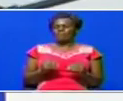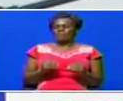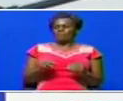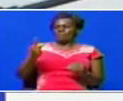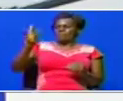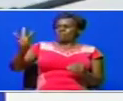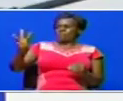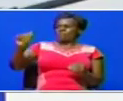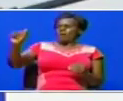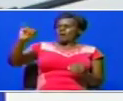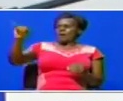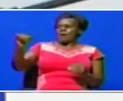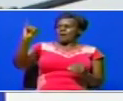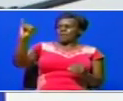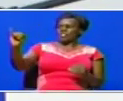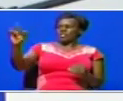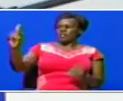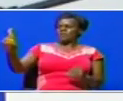Wajir.